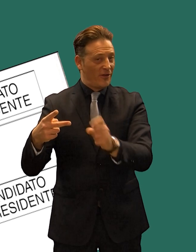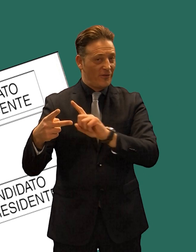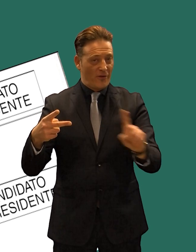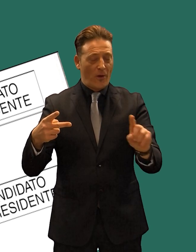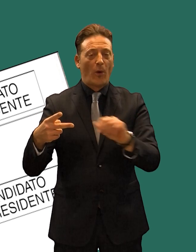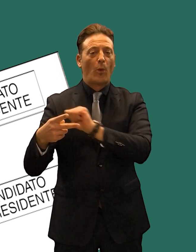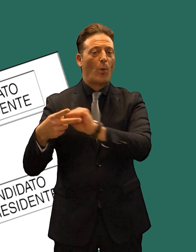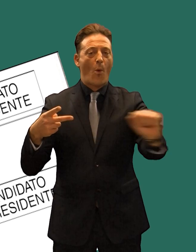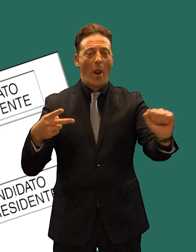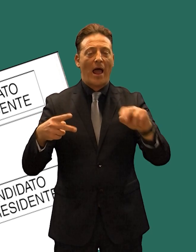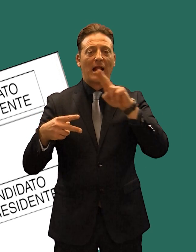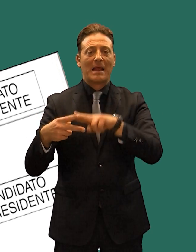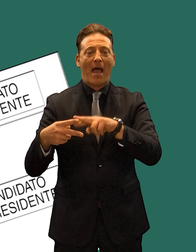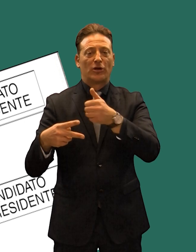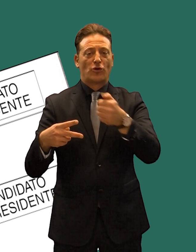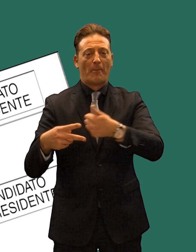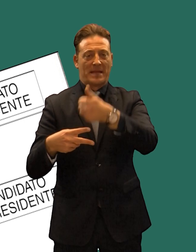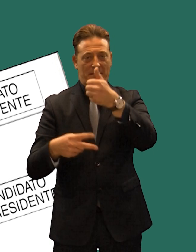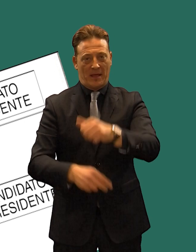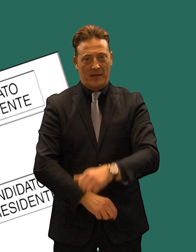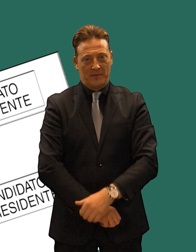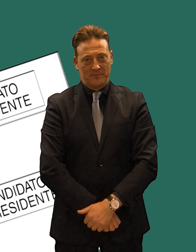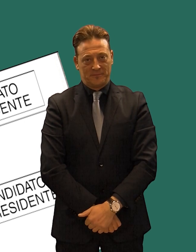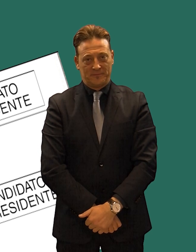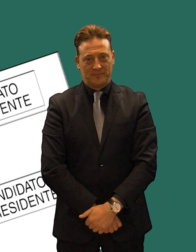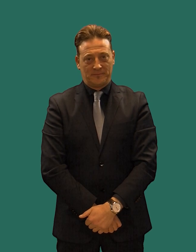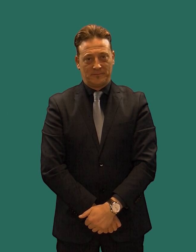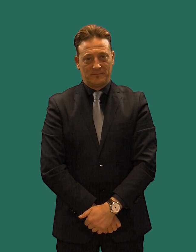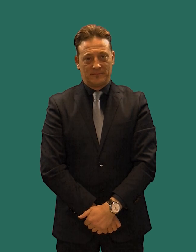seconda preferenza è nulla e resta valida solo la prima.